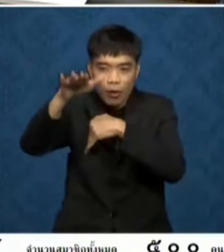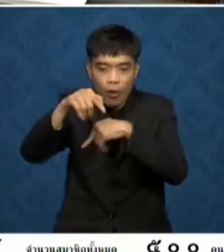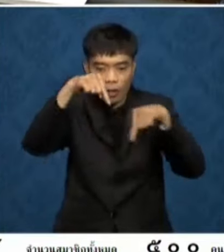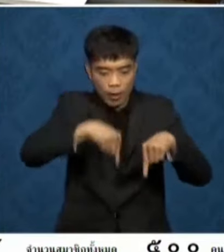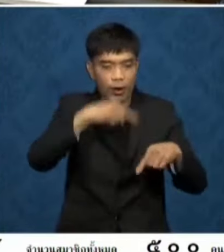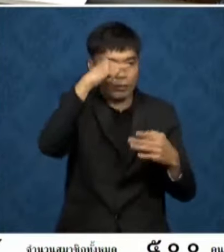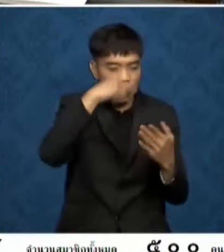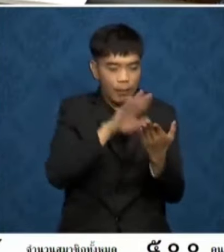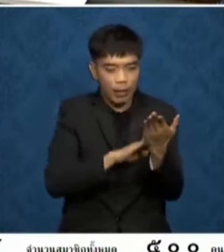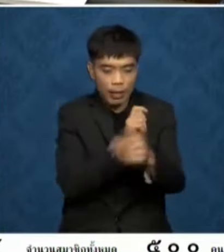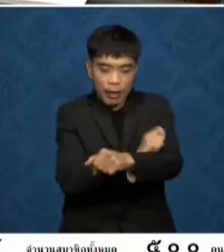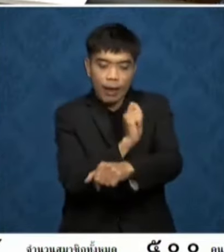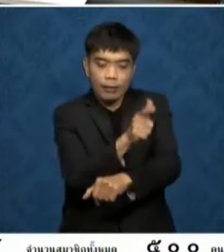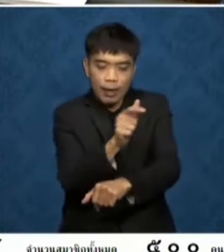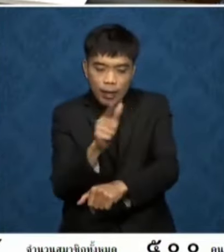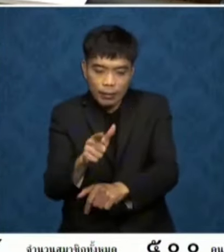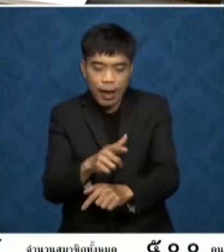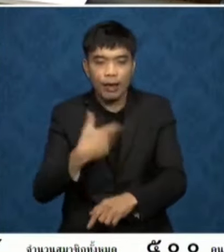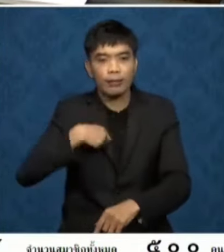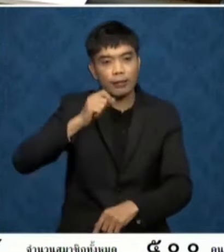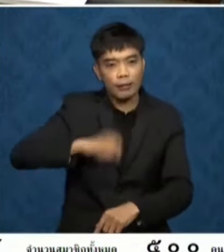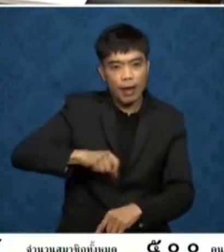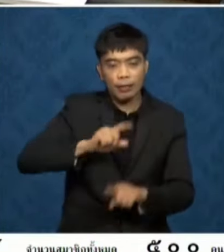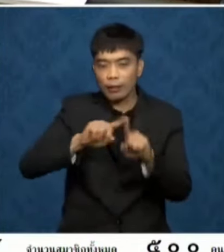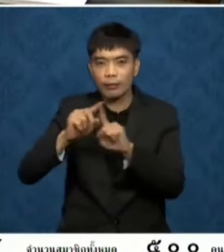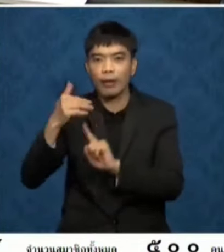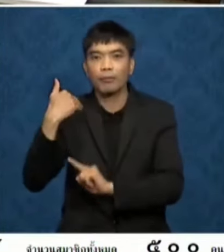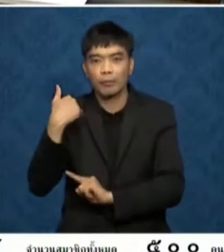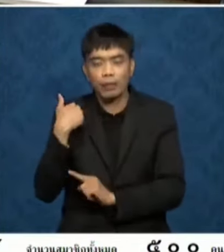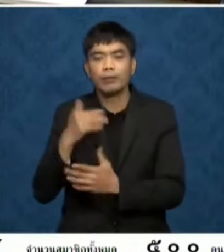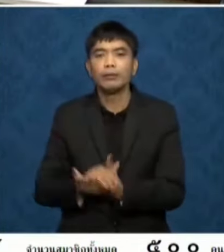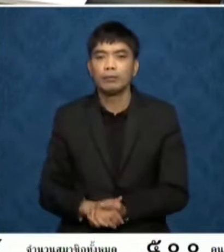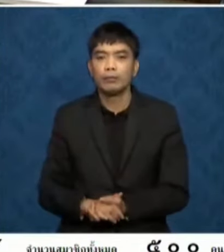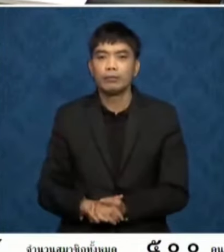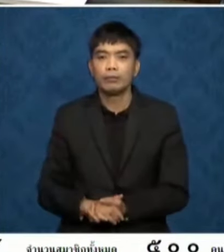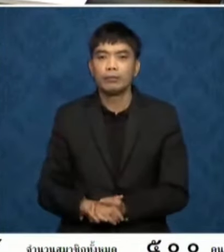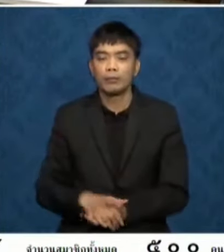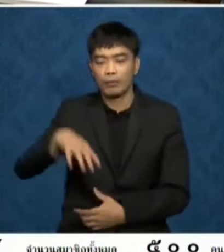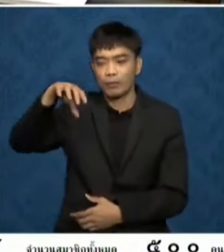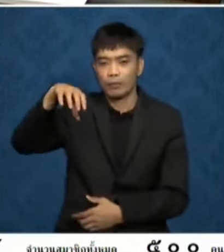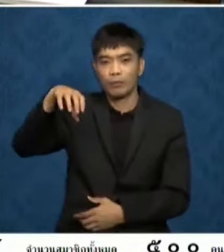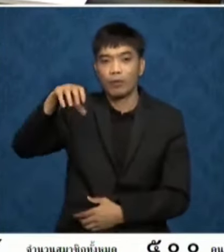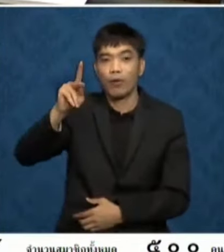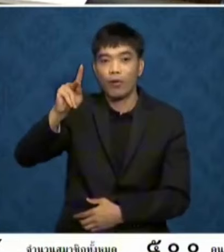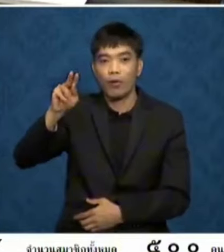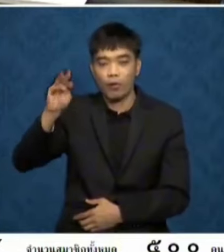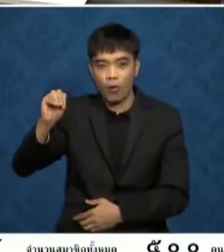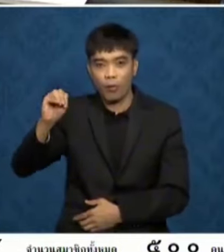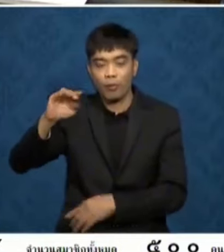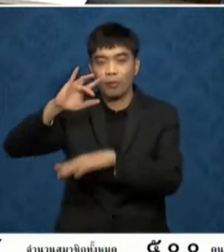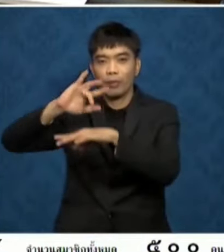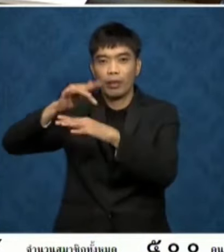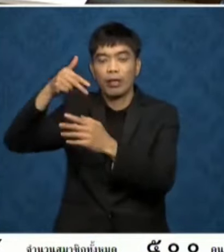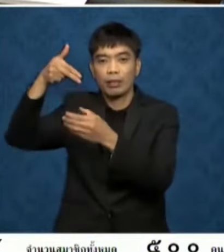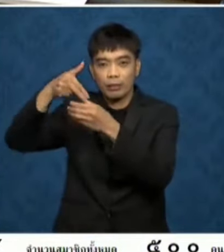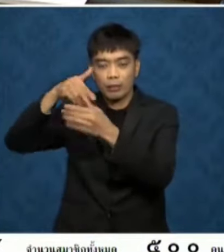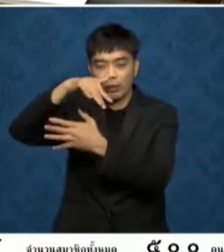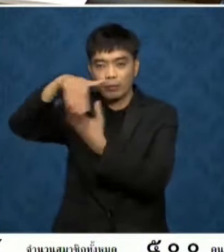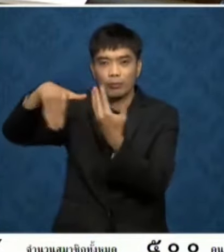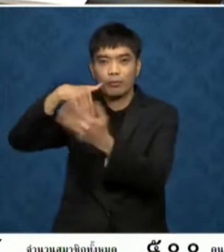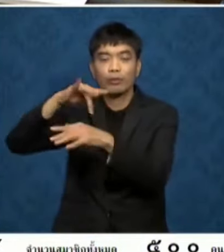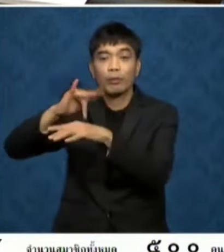ซึ่งในปีที่ผ่านๆมานะคะกรมเชื้อเพลิงธรรมชาติก็ขออนุมัติงบไปใช้จ่ายในเรื่องของการดำเนินการในด้านค่